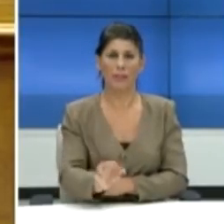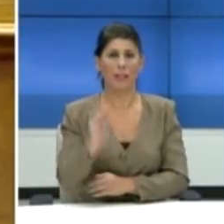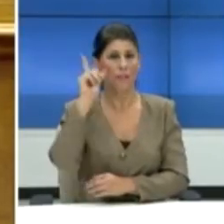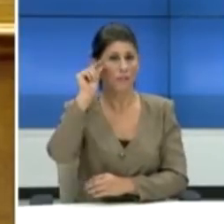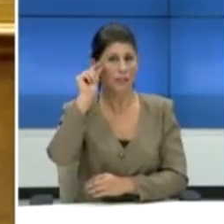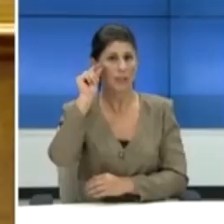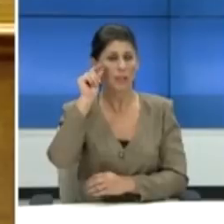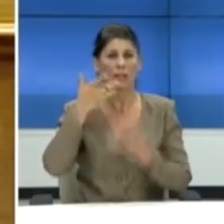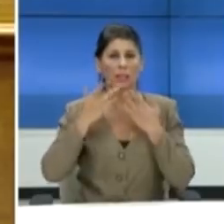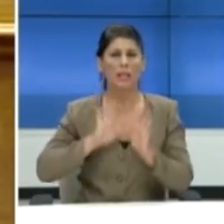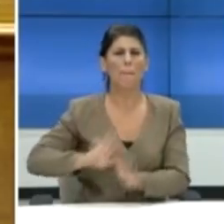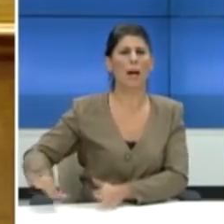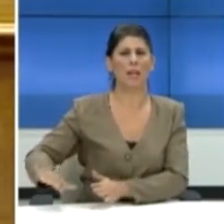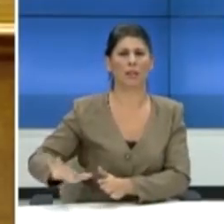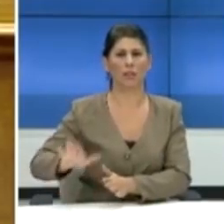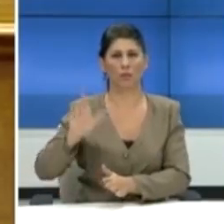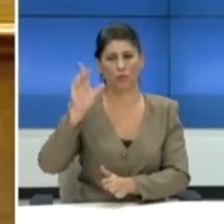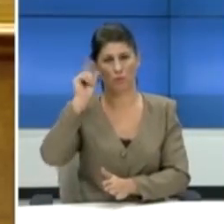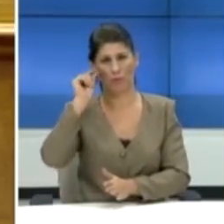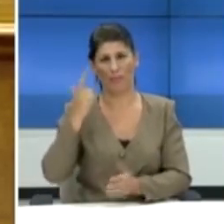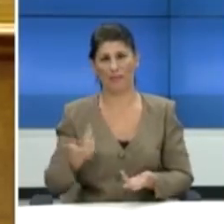φοιτητές να παρατήσουν τις σπουδές τους.